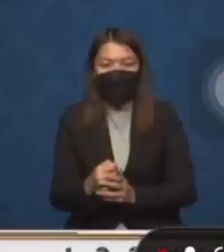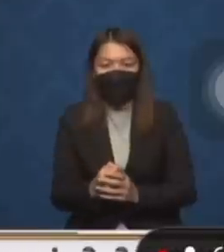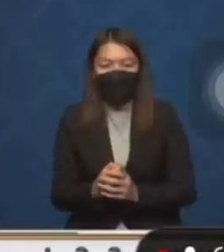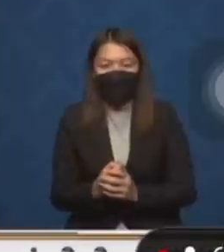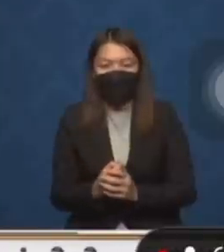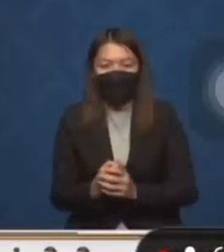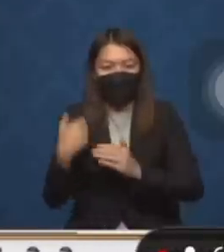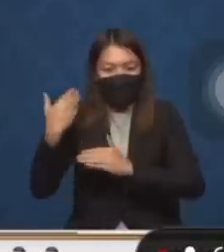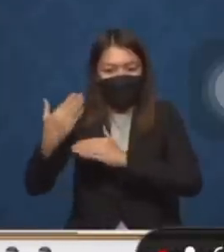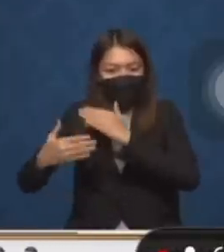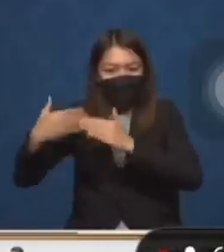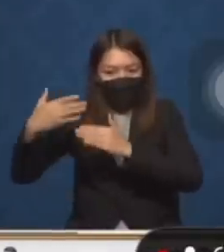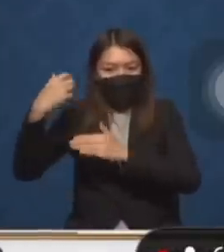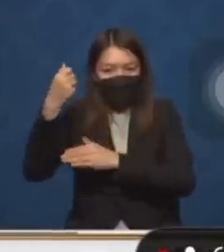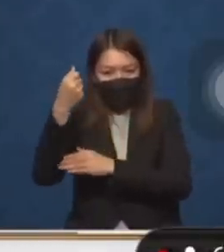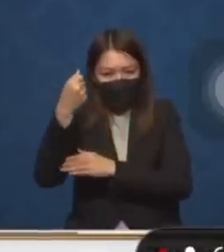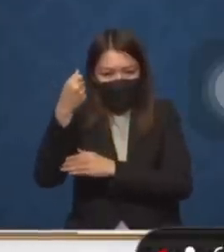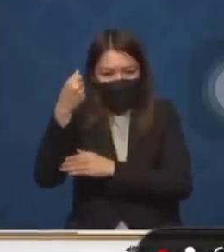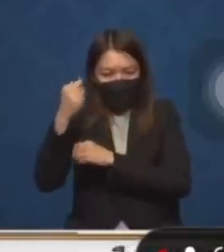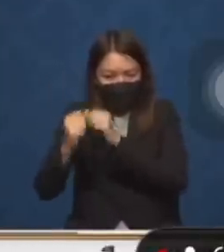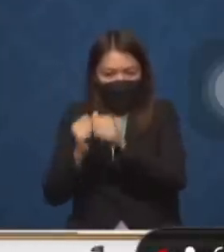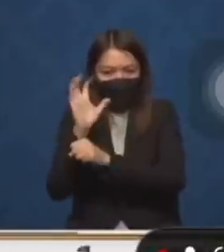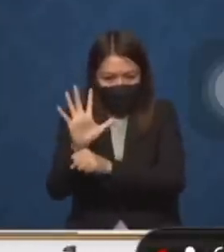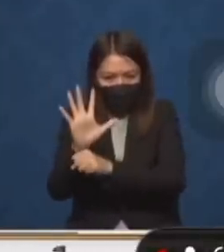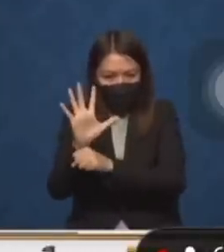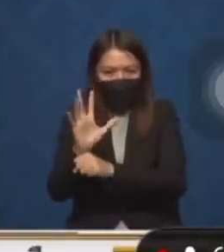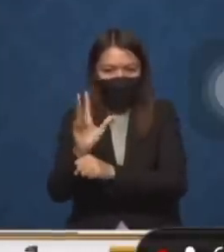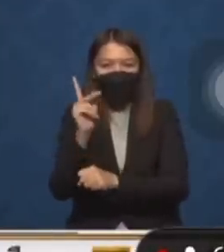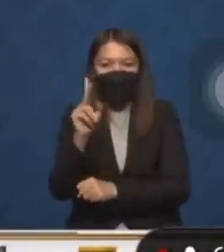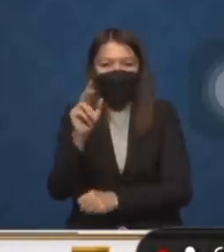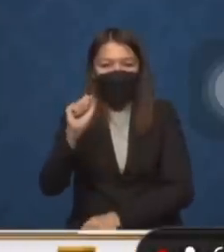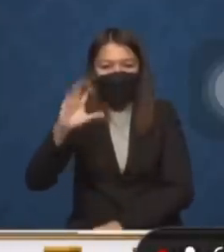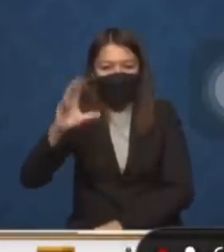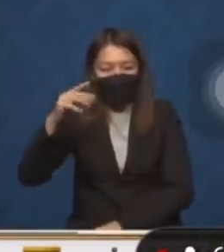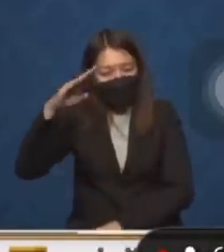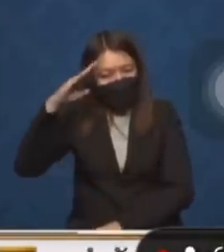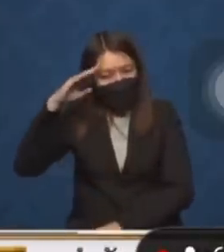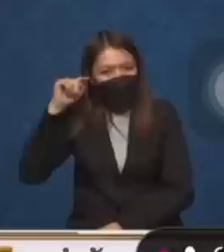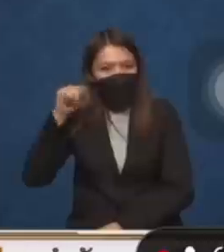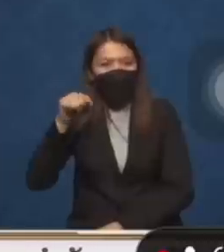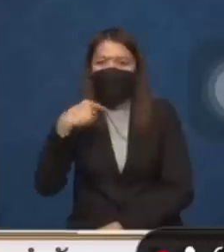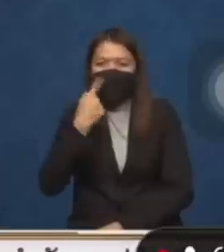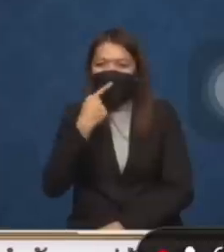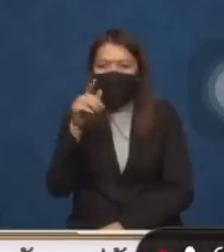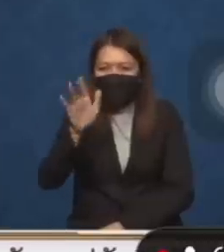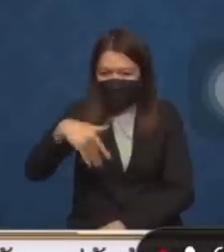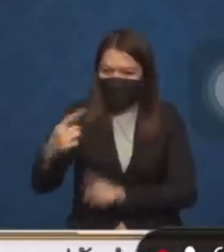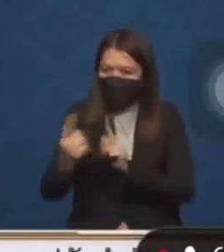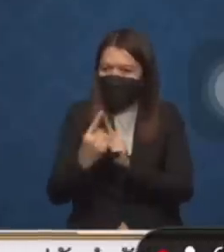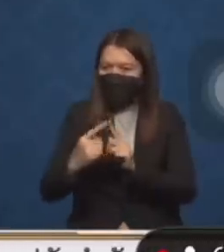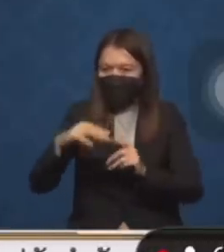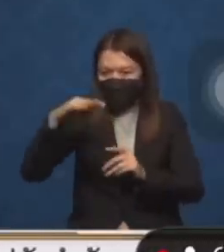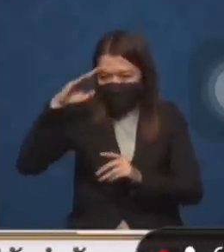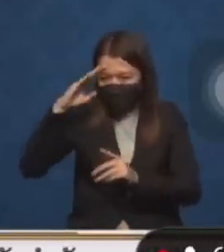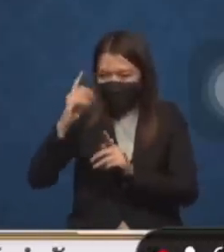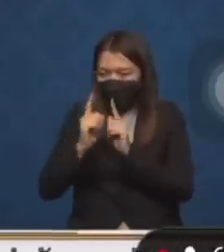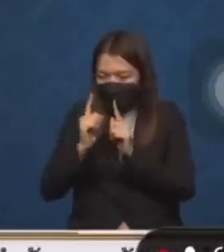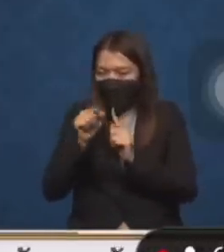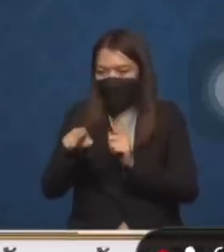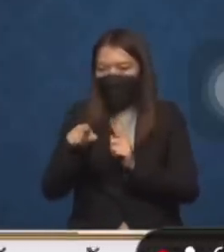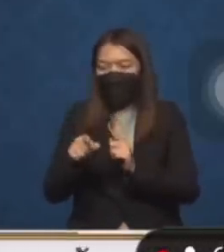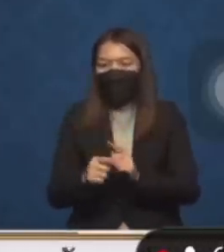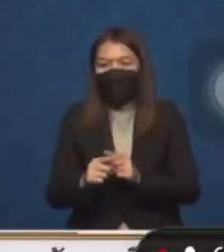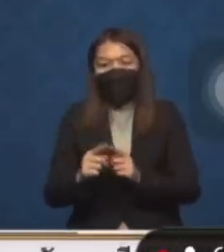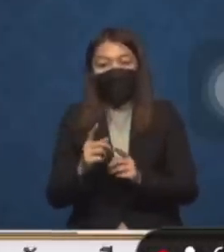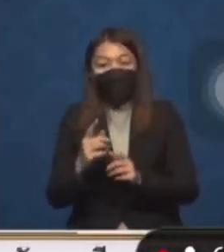เป็นเวลาเกืบ 5 ปีครับที่คอสชอมมอนาพิเศษในการสั่งเรียกใครกได้ไปรายงานตัในขายทหารถ้หากวาไม่